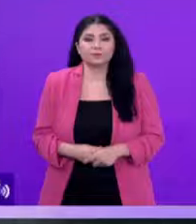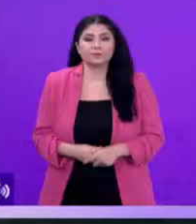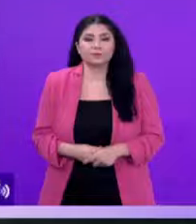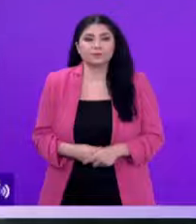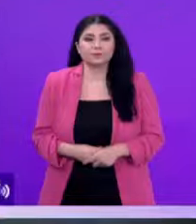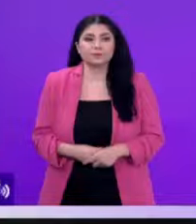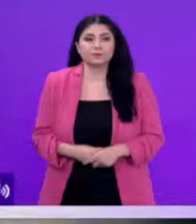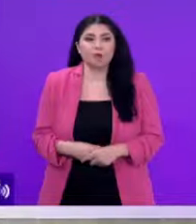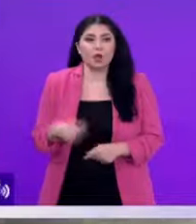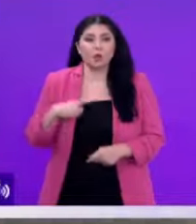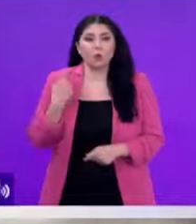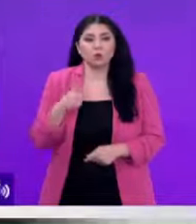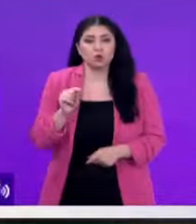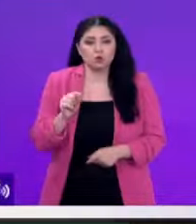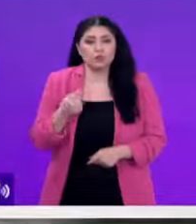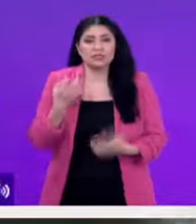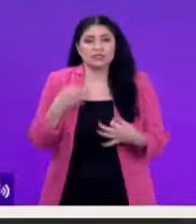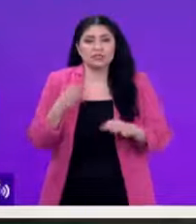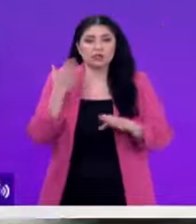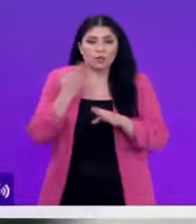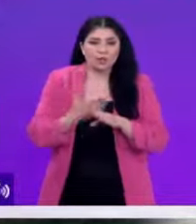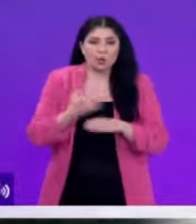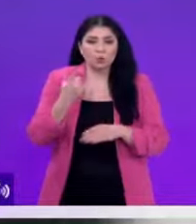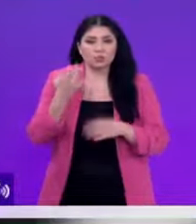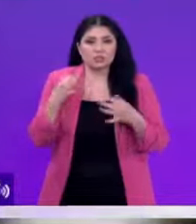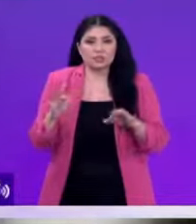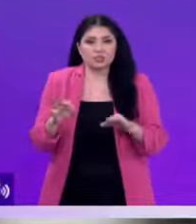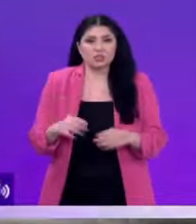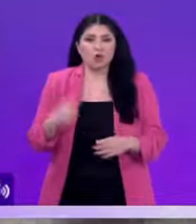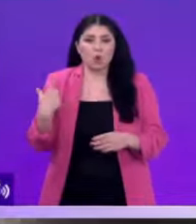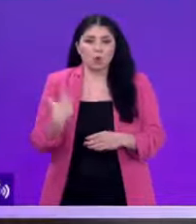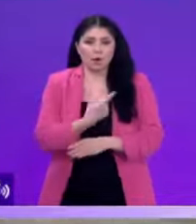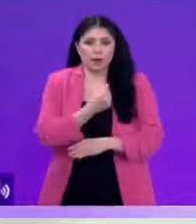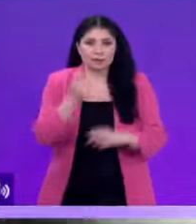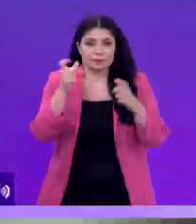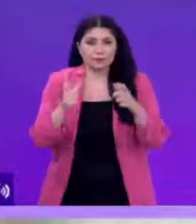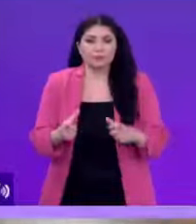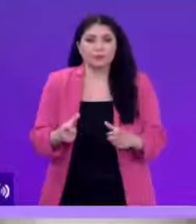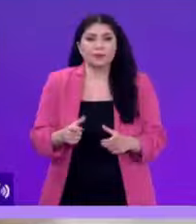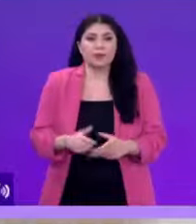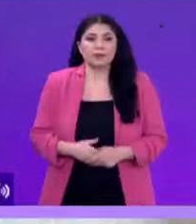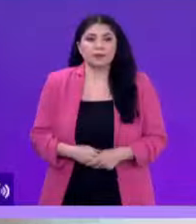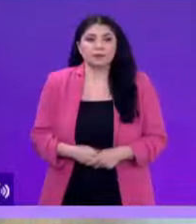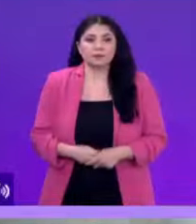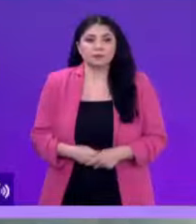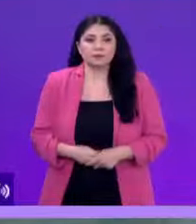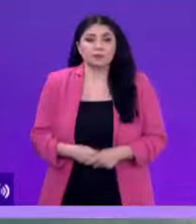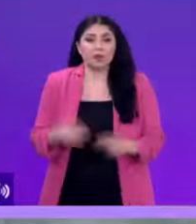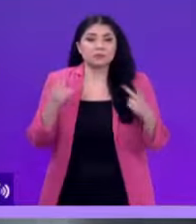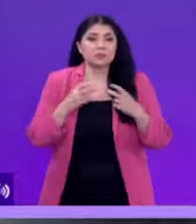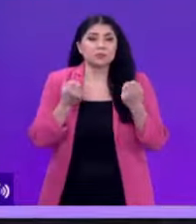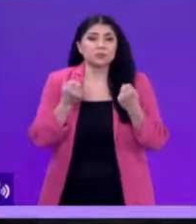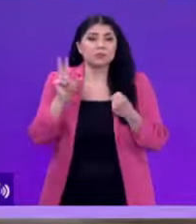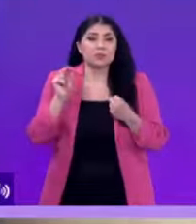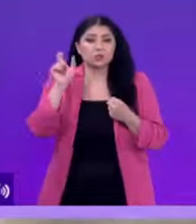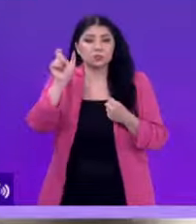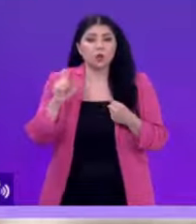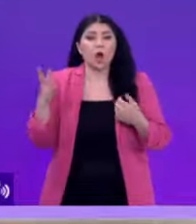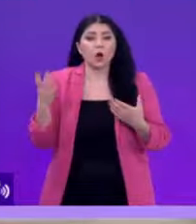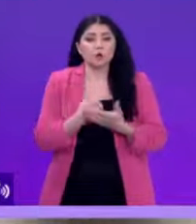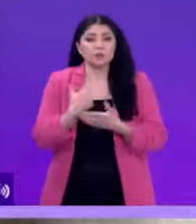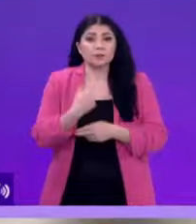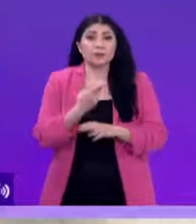au fost 120, 10 răniți, 110 au ieșit din magazinul. Pentru că noi aveam mai devreme informația că 30 de persoane au reușit să iasă, deci vorbim